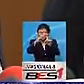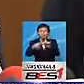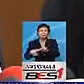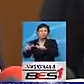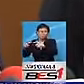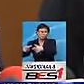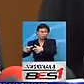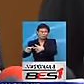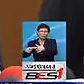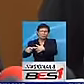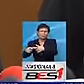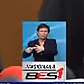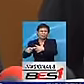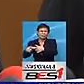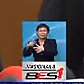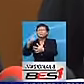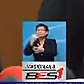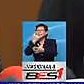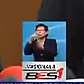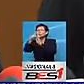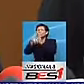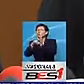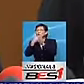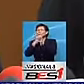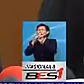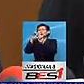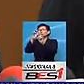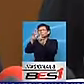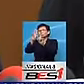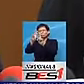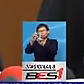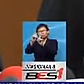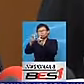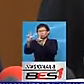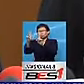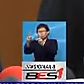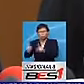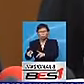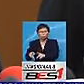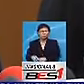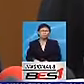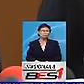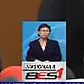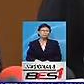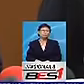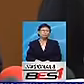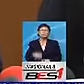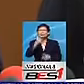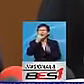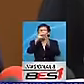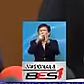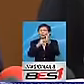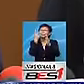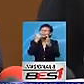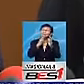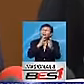kesalahan-kesalahan yang dilakukan di bawah kanun kesiasaan 179 orang, lalai kesalahan di bawah lalai undang-undang yang saya sebutkan tadi